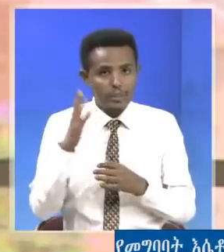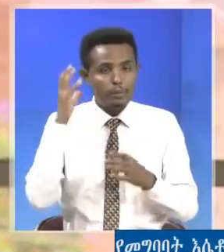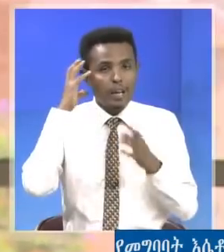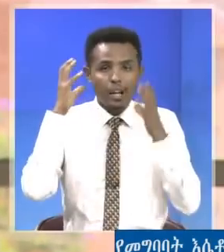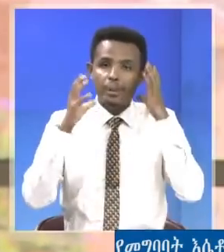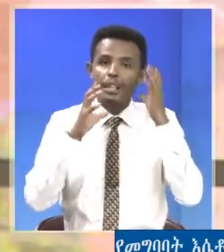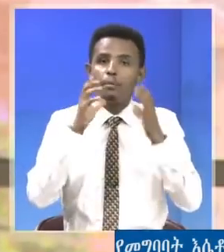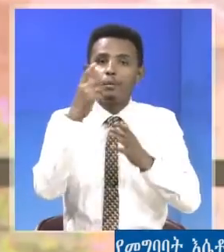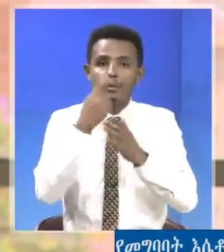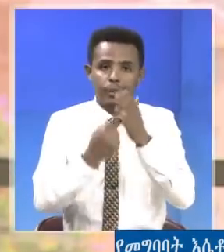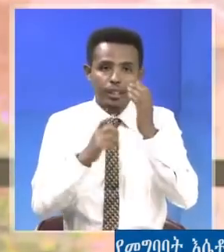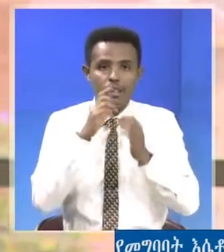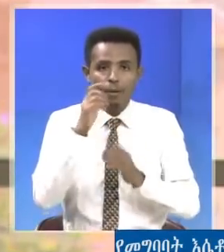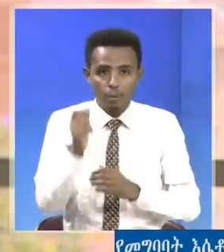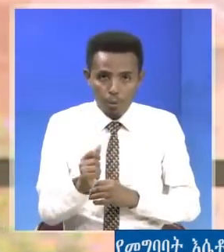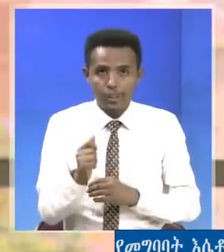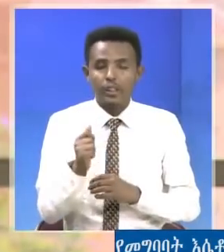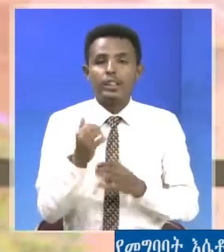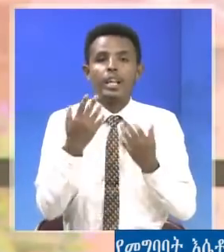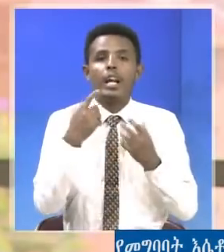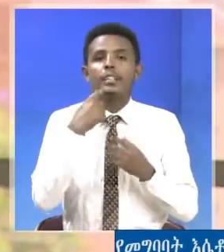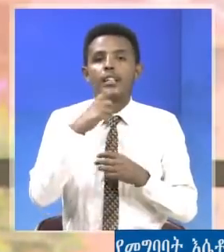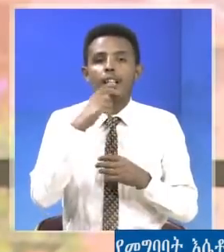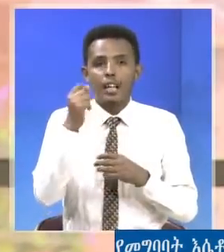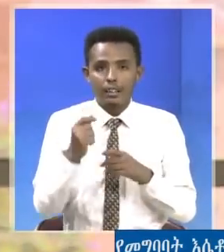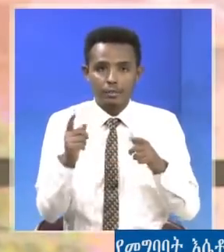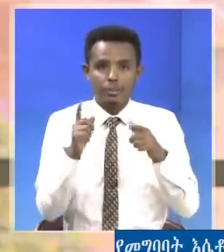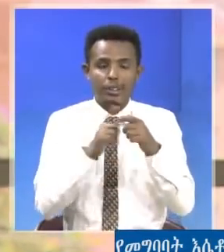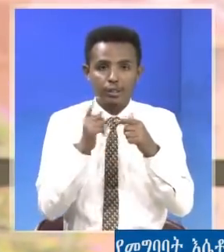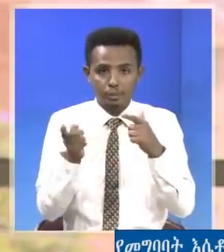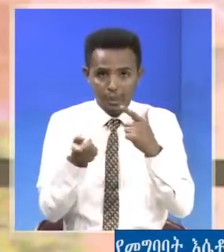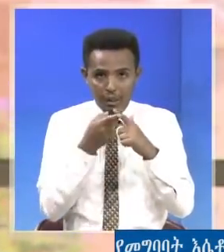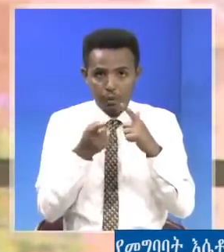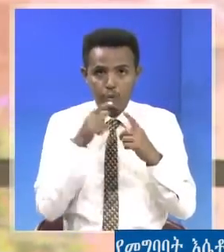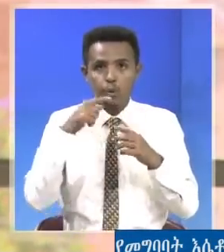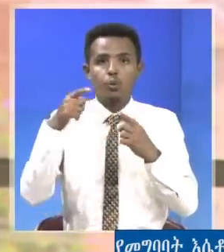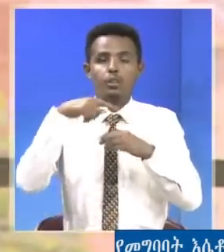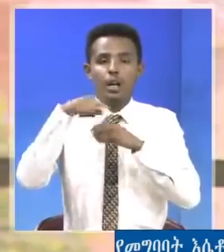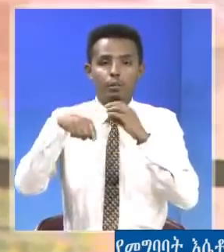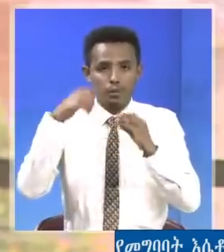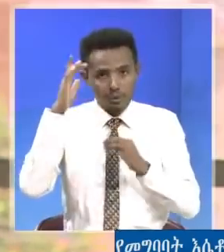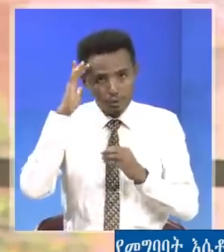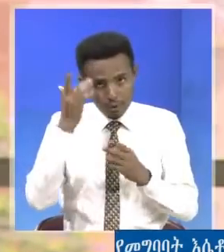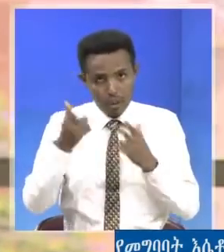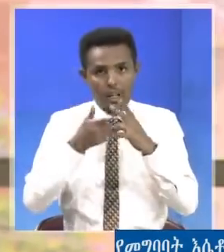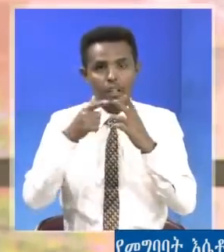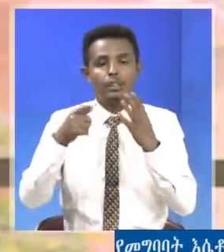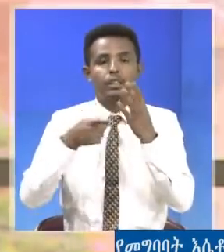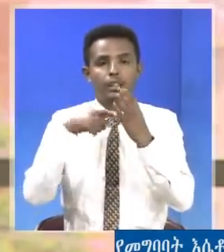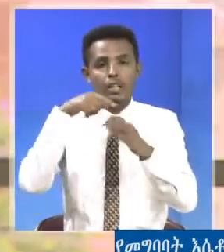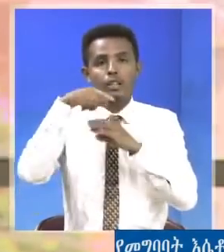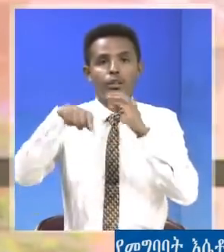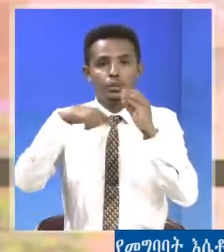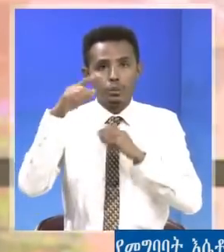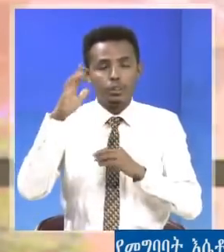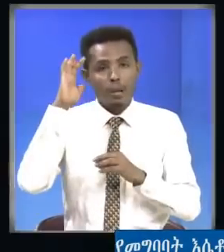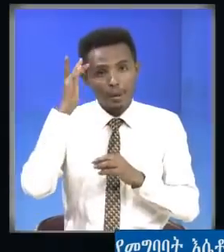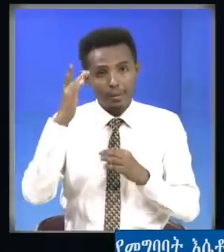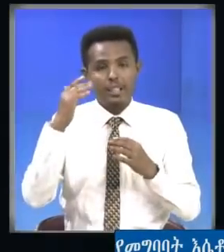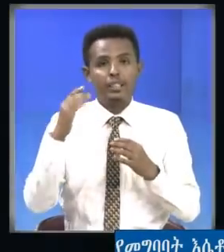ሳትናገር አፈ የሚያፍኑት እኔ የመጀመሪያዎቹ ታማሚዎች ሁለተኛ ዙር ታማሚ፣ ሶስተኛ ዙር ታማሚ፣ አራተኛ ዙር ታማሚ እያፈሩ እንዳለ